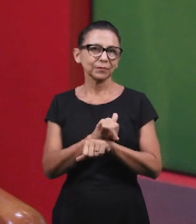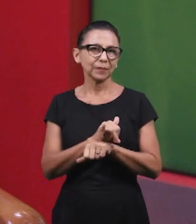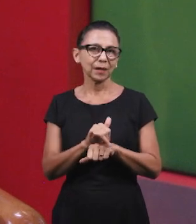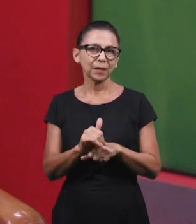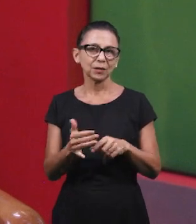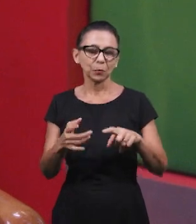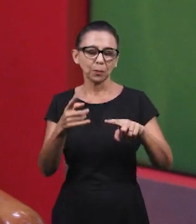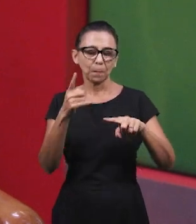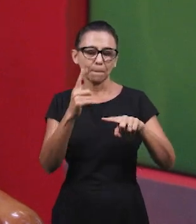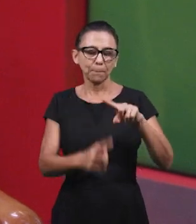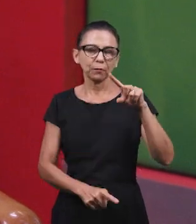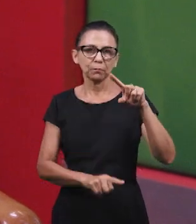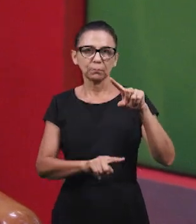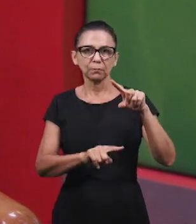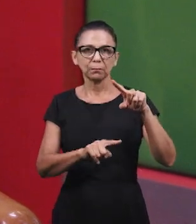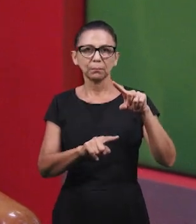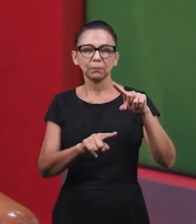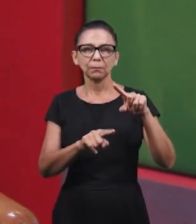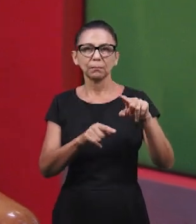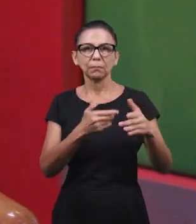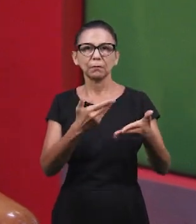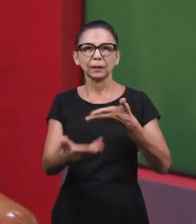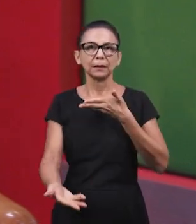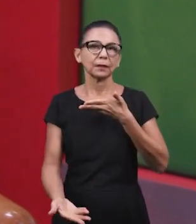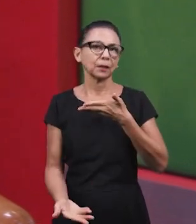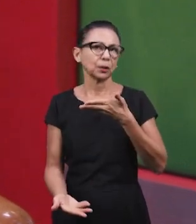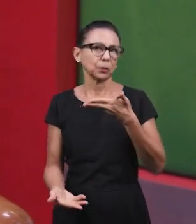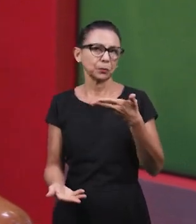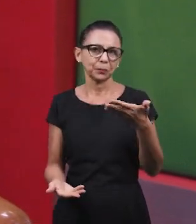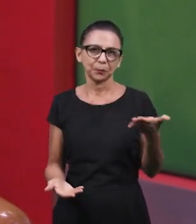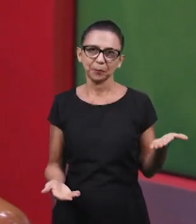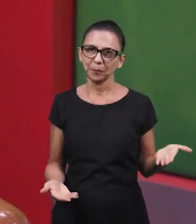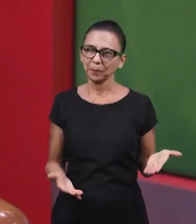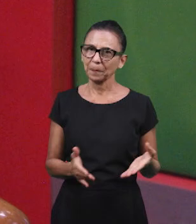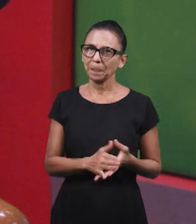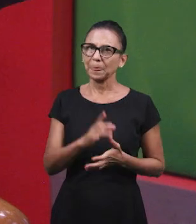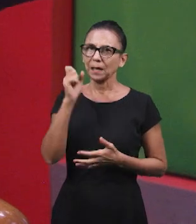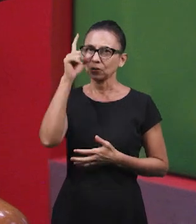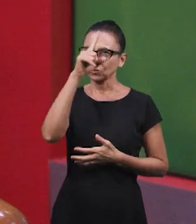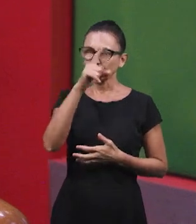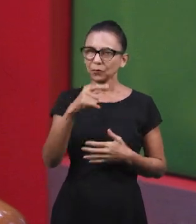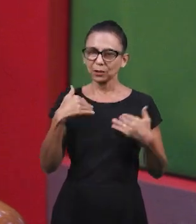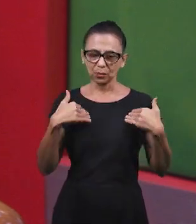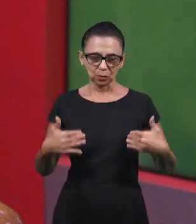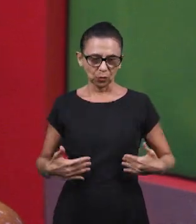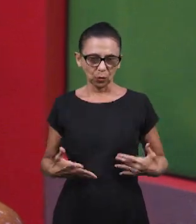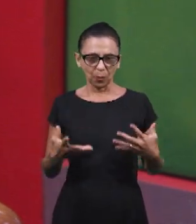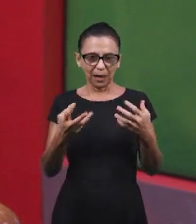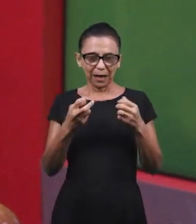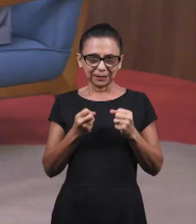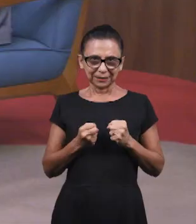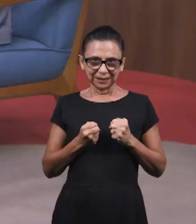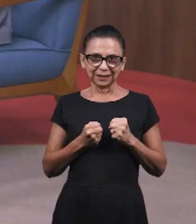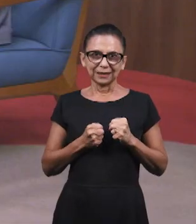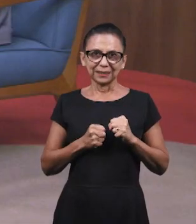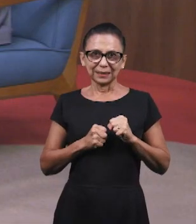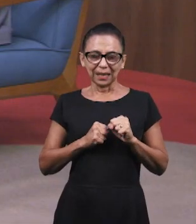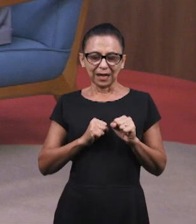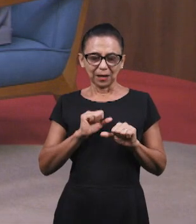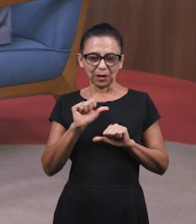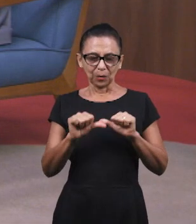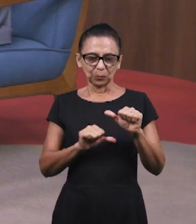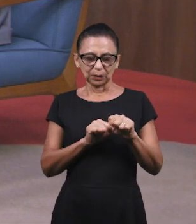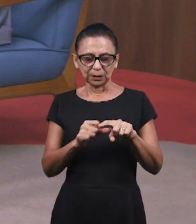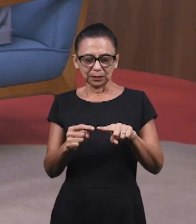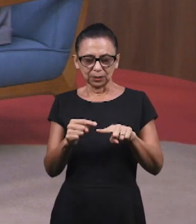Le corps, vous êtes devant moi, Josias. Je ne suis pas en train de voir le sang. Je